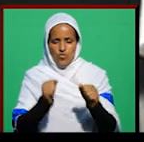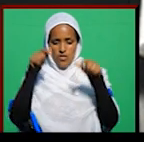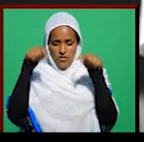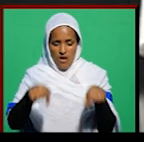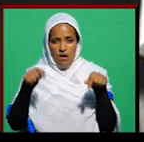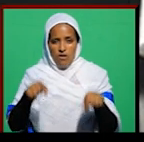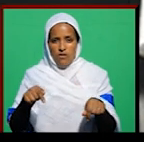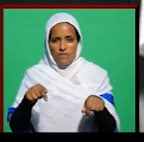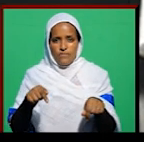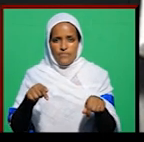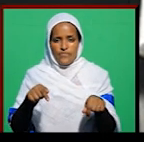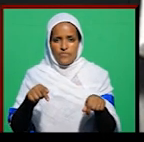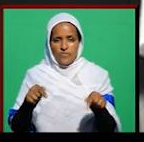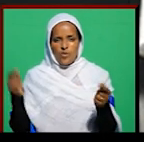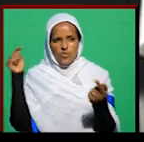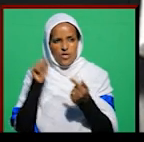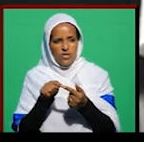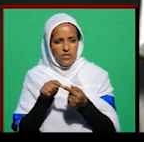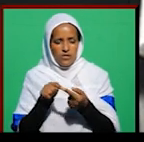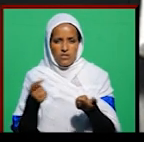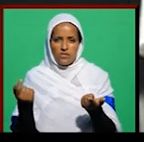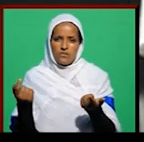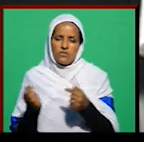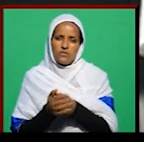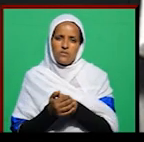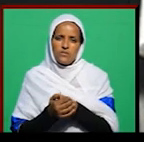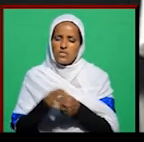ችሏል። አሁን ዛሬ ወደ